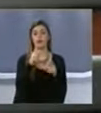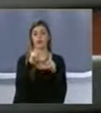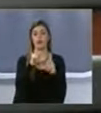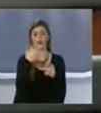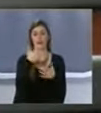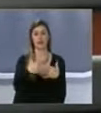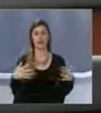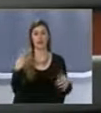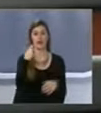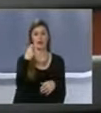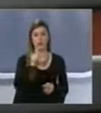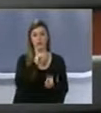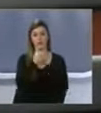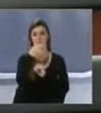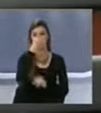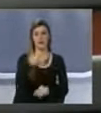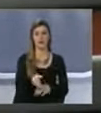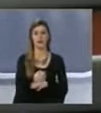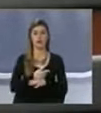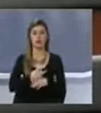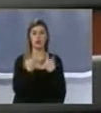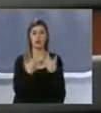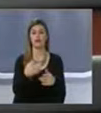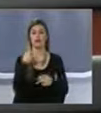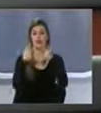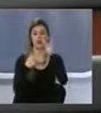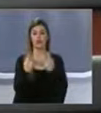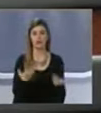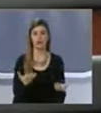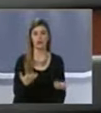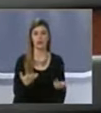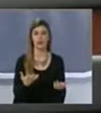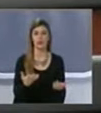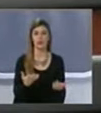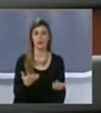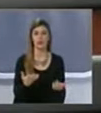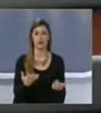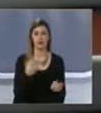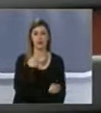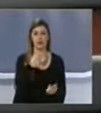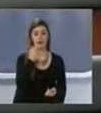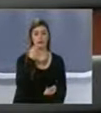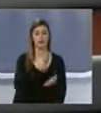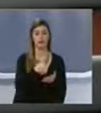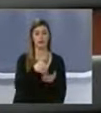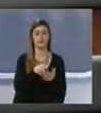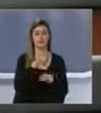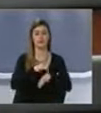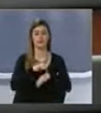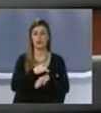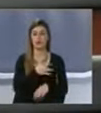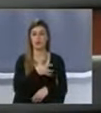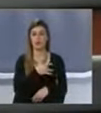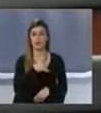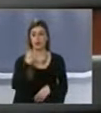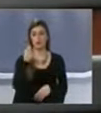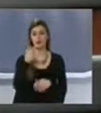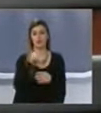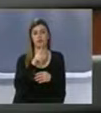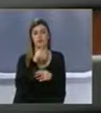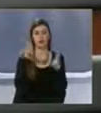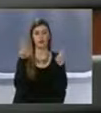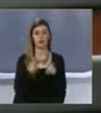këto shërbime të ofrohen në vendin e tyre. Shuma e ndarë për kompletimin e repartit të kardiokirurgjisë është e ulët dhe